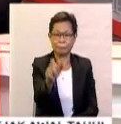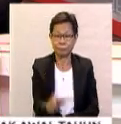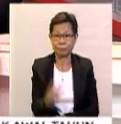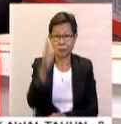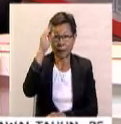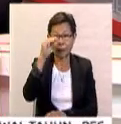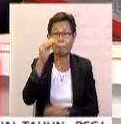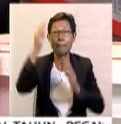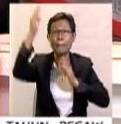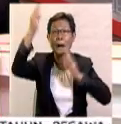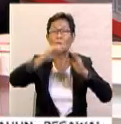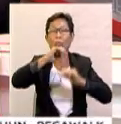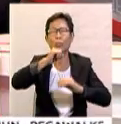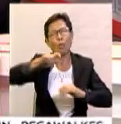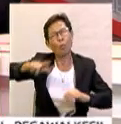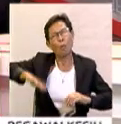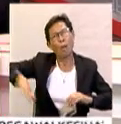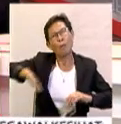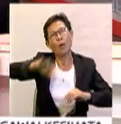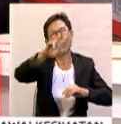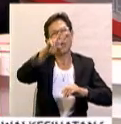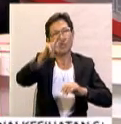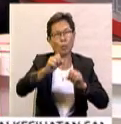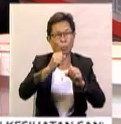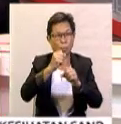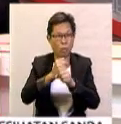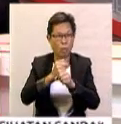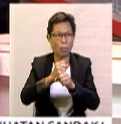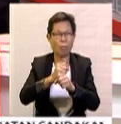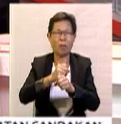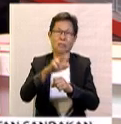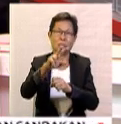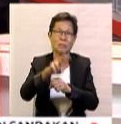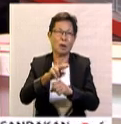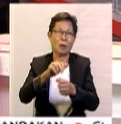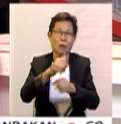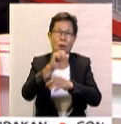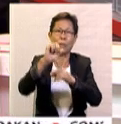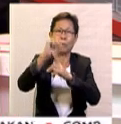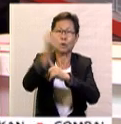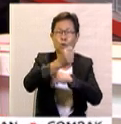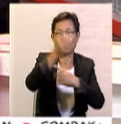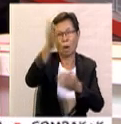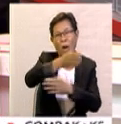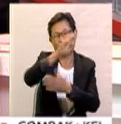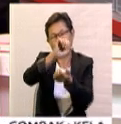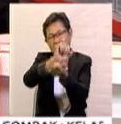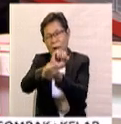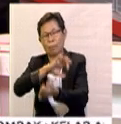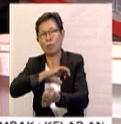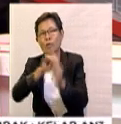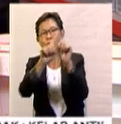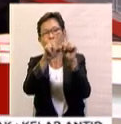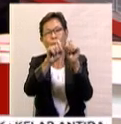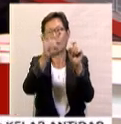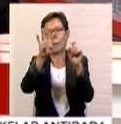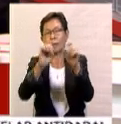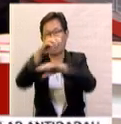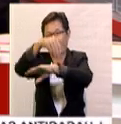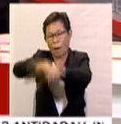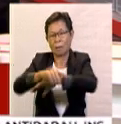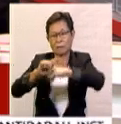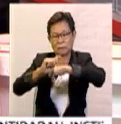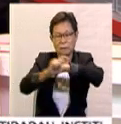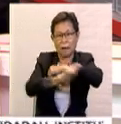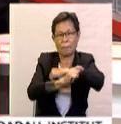Seorang lelaki tempatan berusia lewat 20-an yang dipercayai ahli pertubuhan haram ditahan polis kira-kira 11.40 malam semalam di